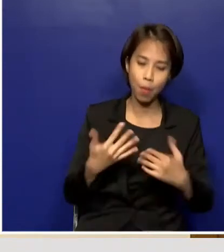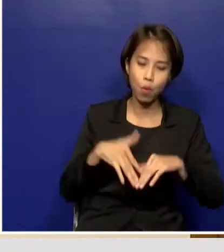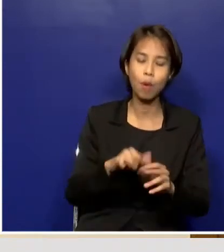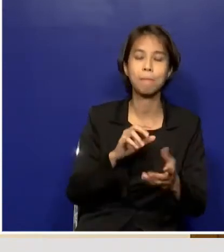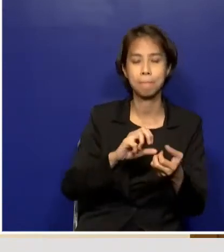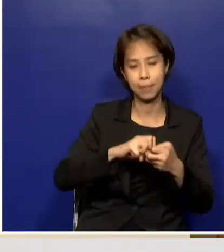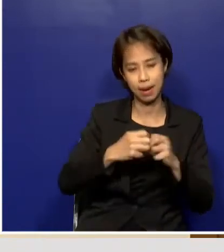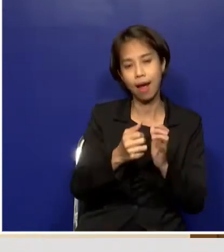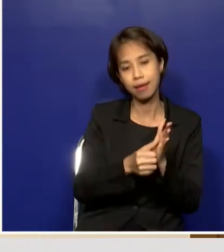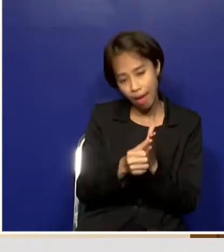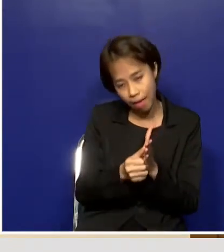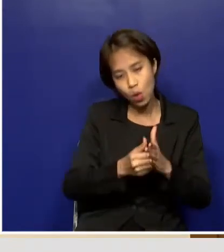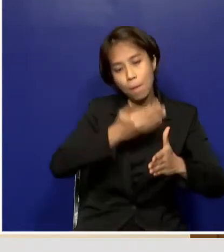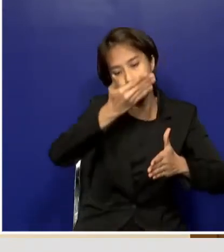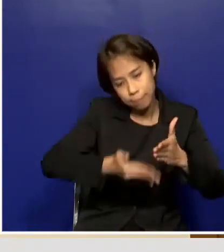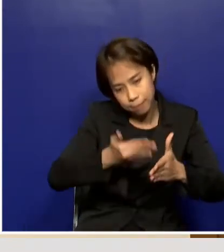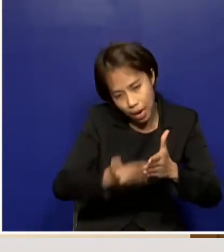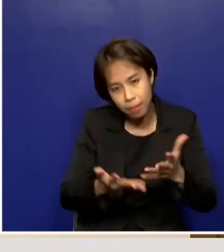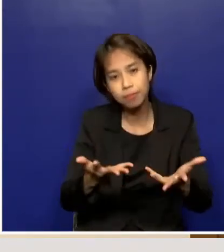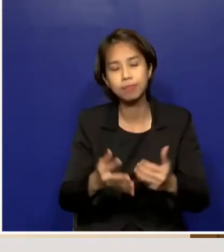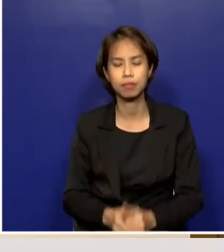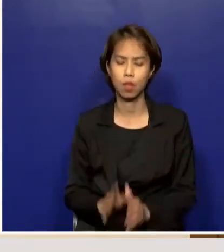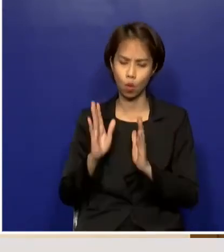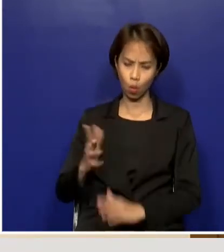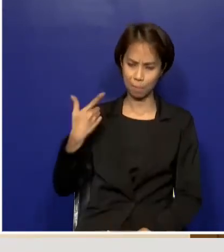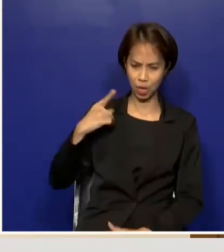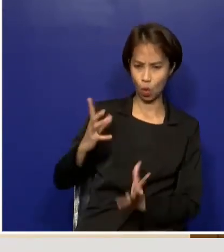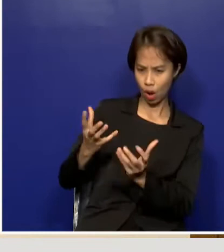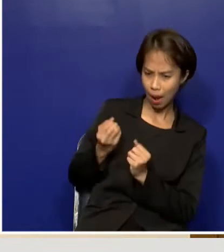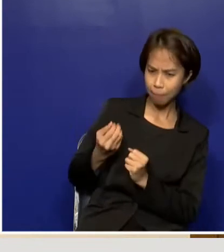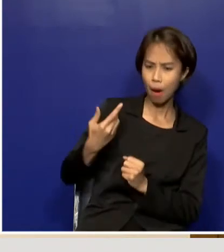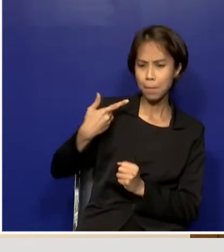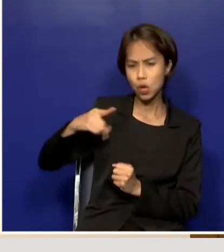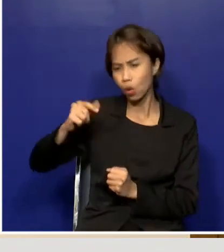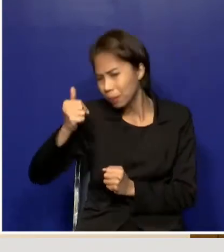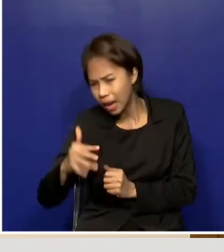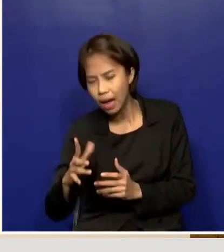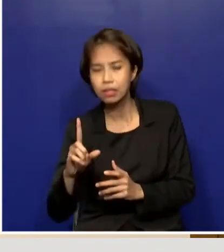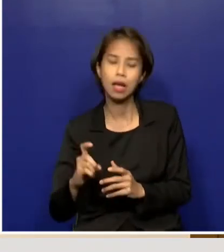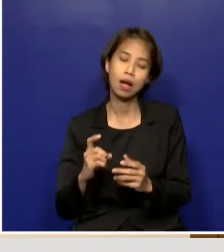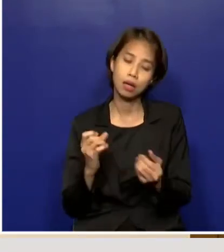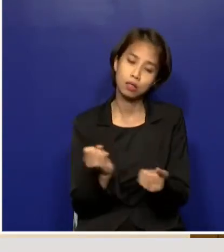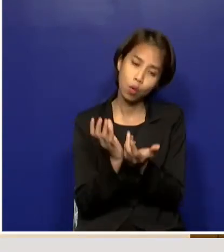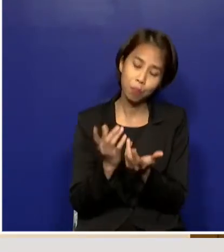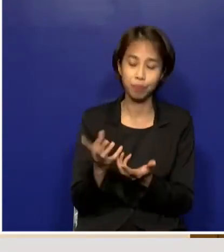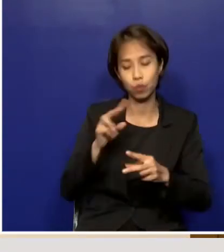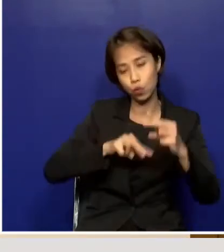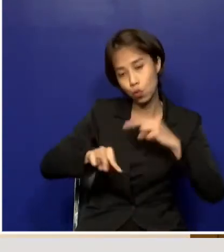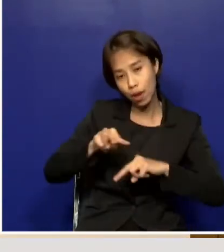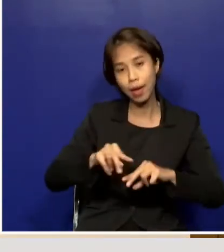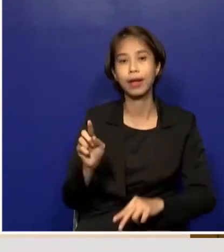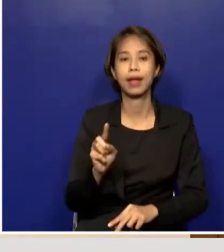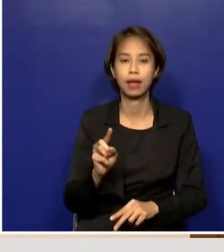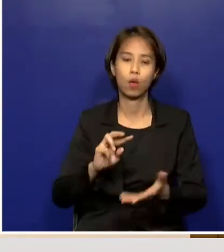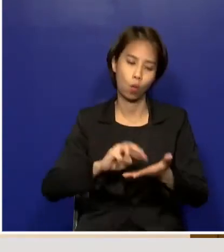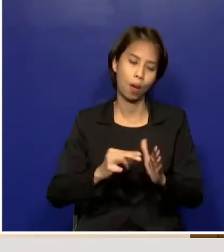cosa chanคนได้ประย คุเสยประยะศี่อยู่แลอย่ไ่อย่างนทเรียกวาก